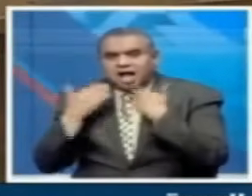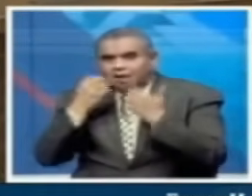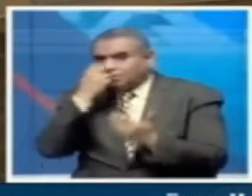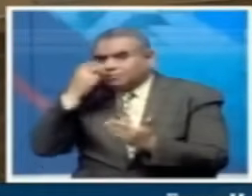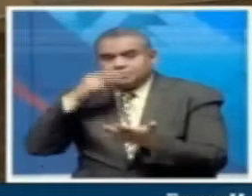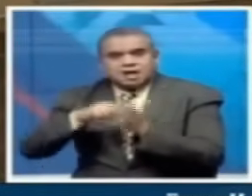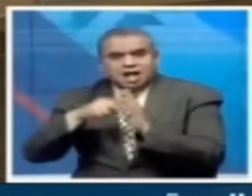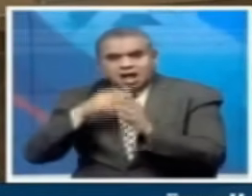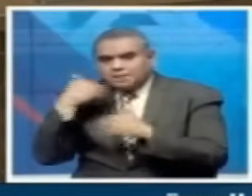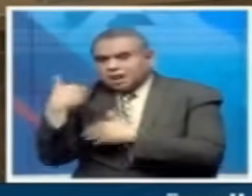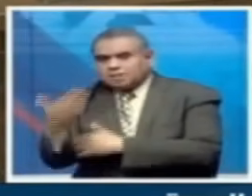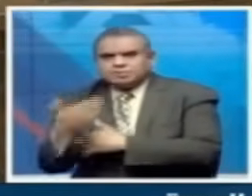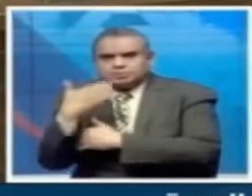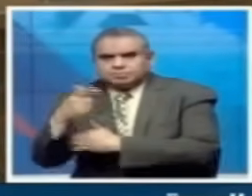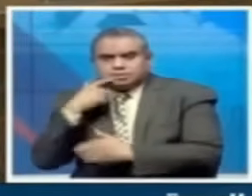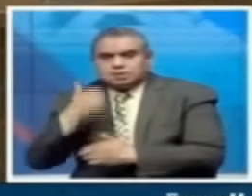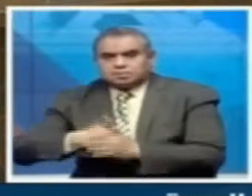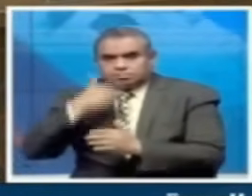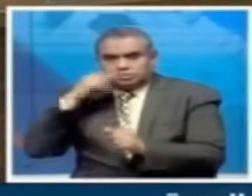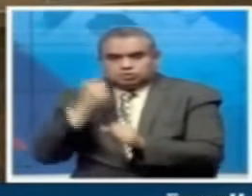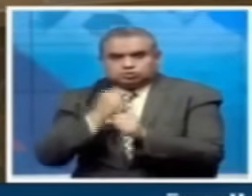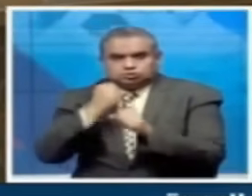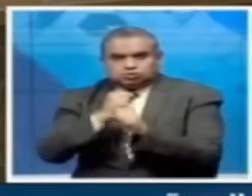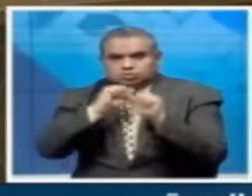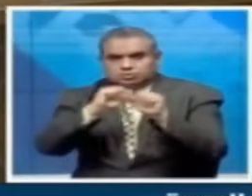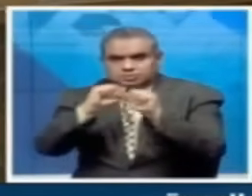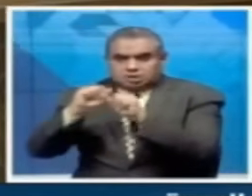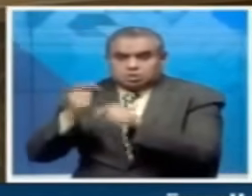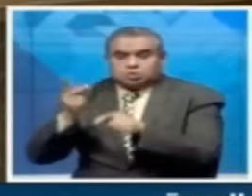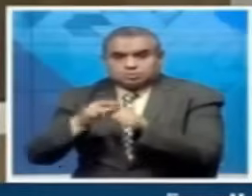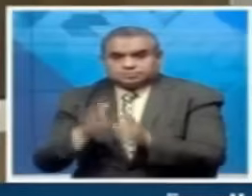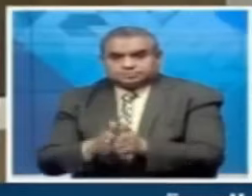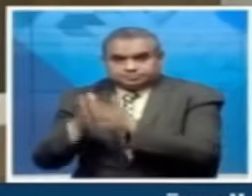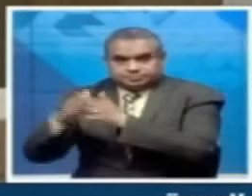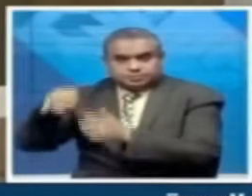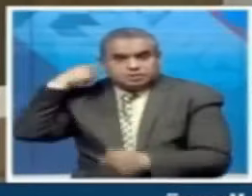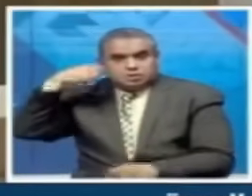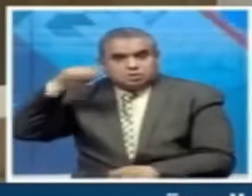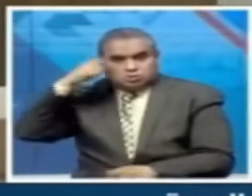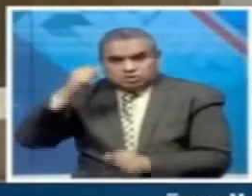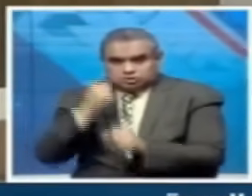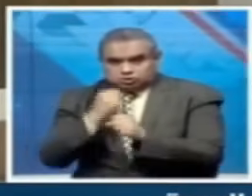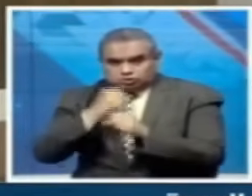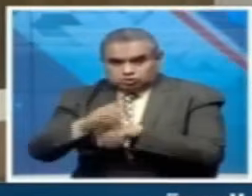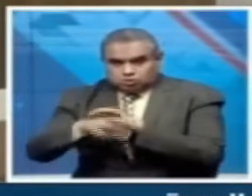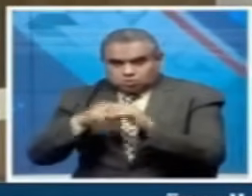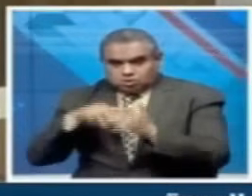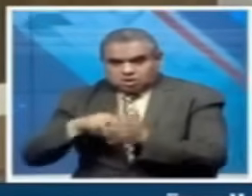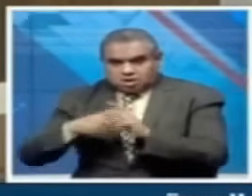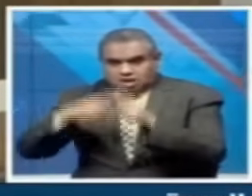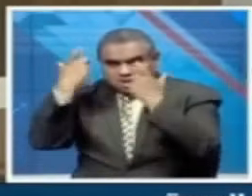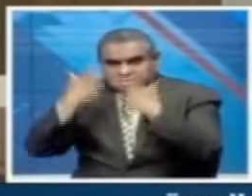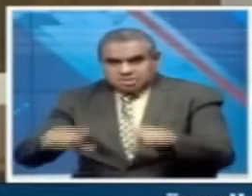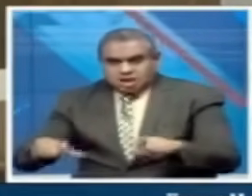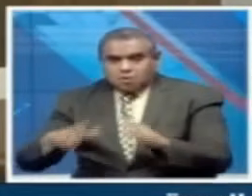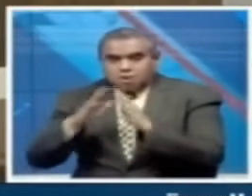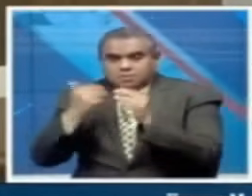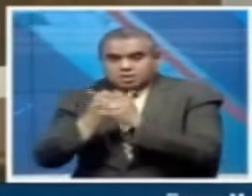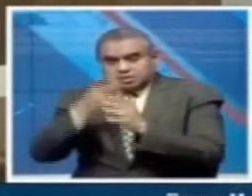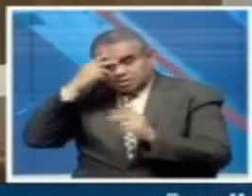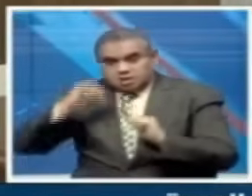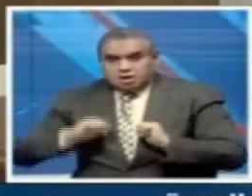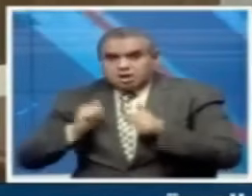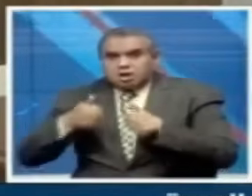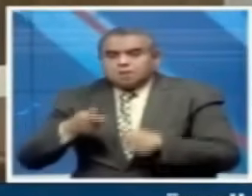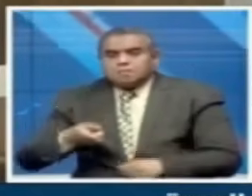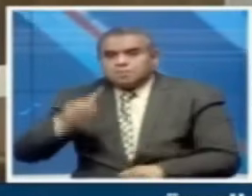المناخية وتأثيرها على العديد من القطاعات. واستعرضت الوزيرة جهود الدولة في إطار المبادرة الوطنية